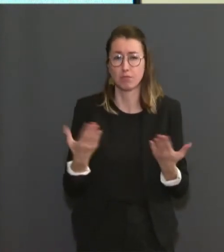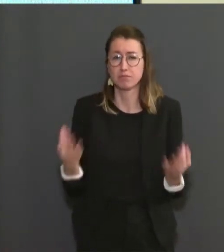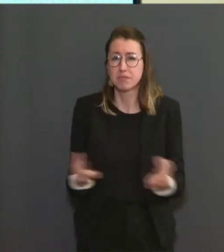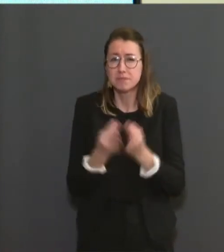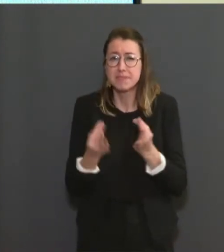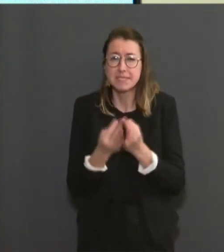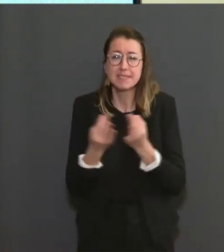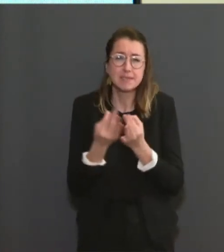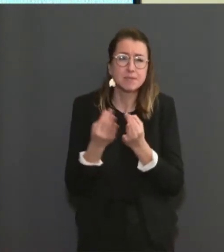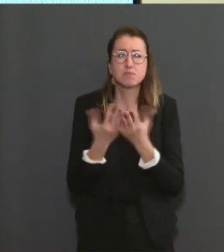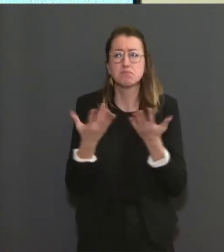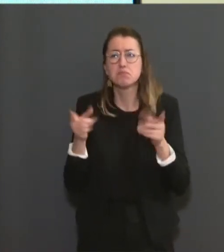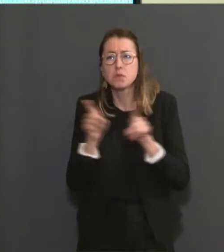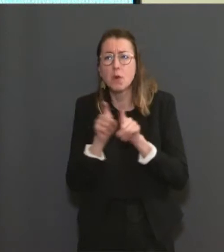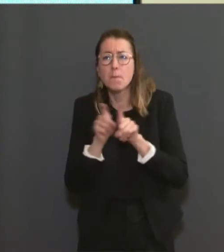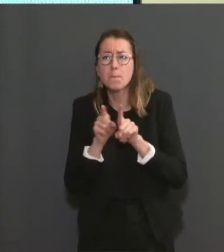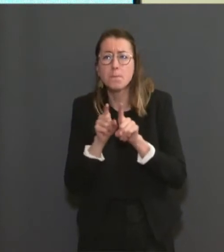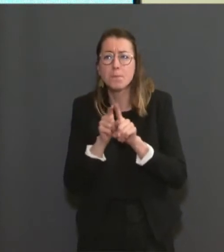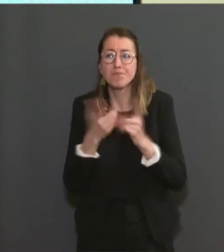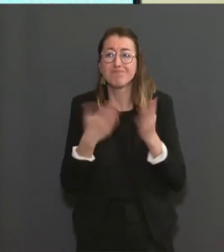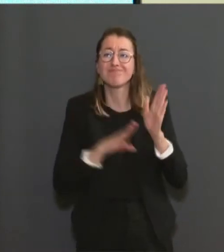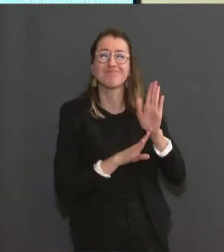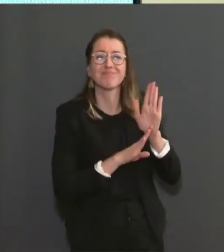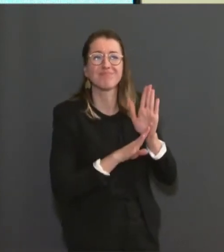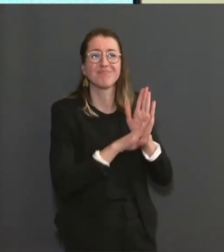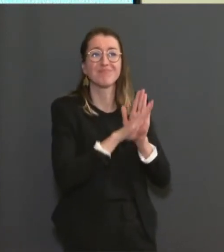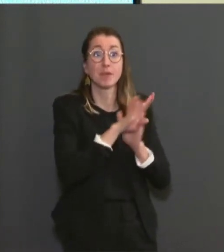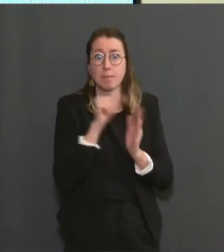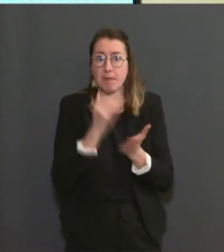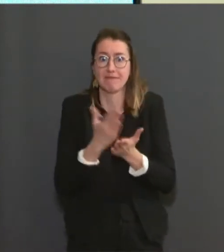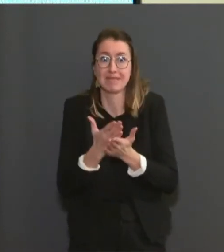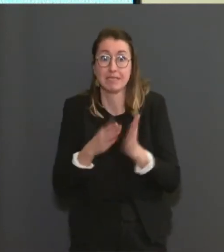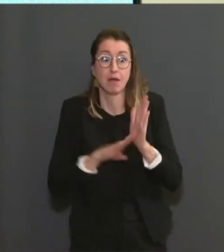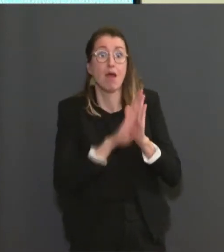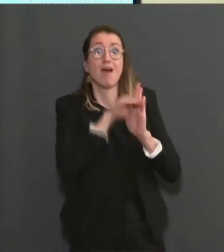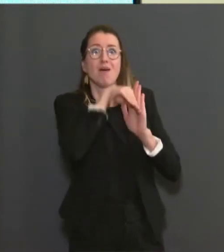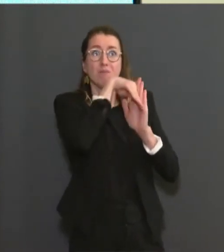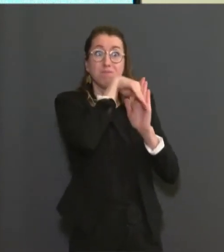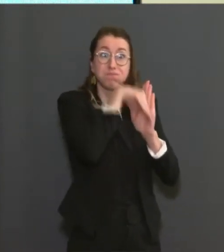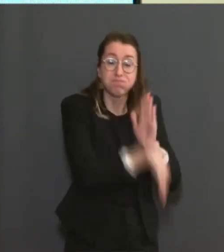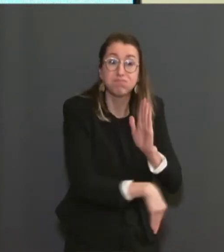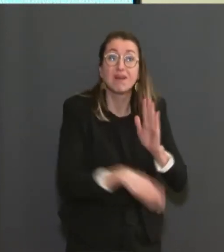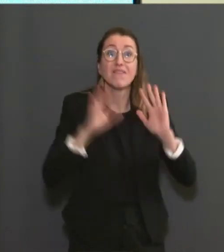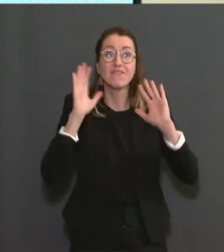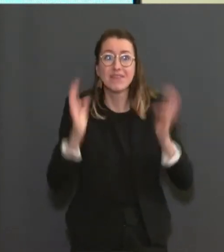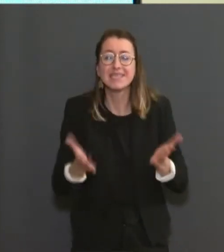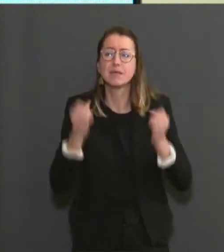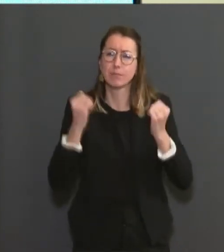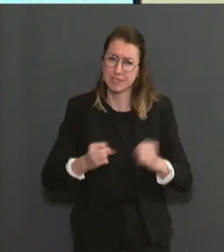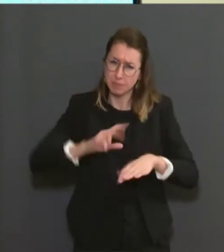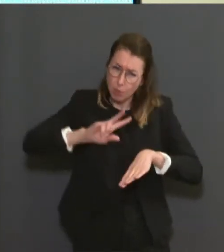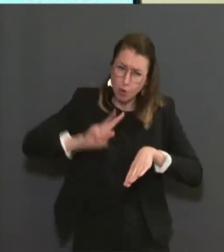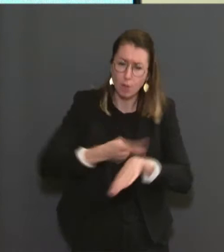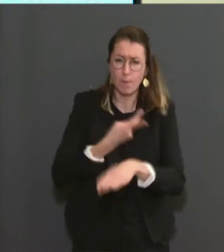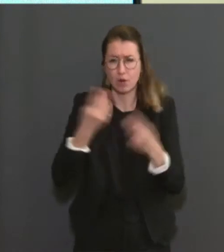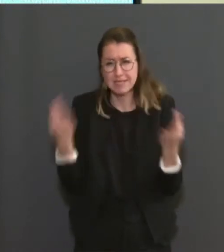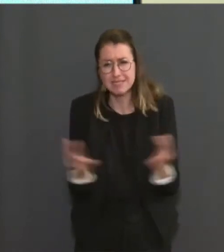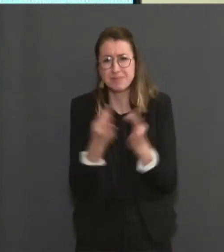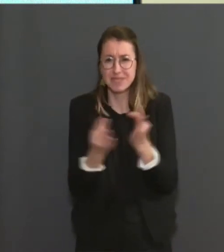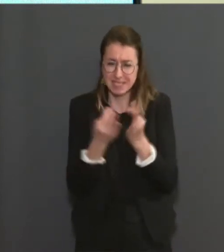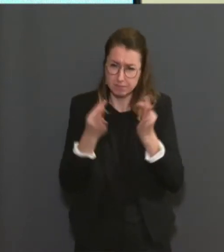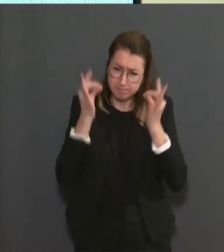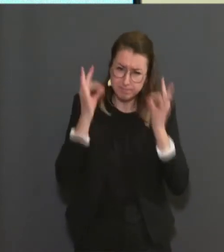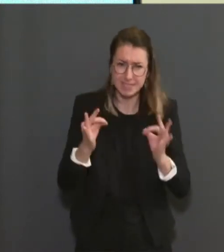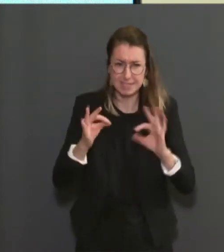lorsque la deuxième vague aura fini de se dérouler. Alors, quelque chose d'un peu plus léger, d'un peu plus